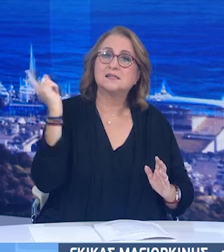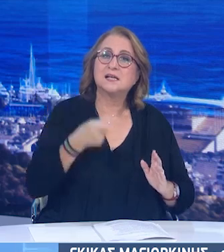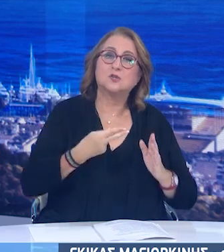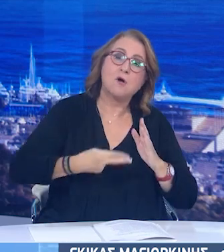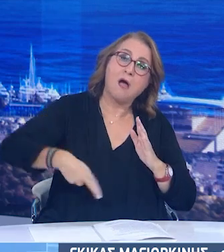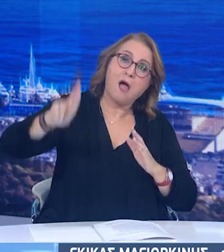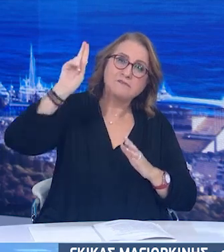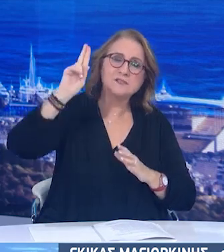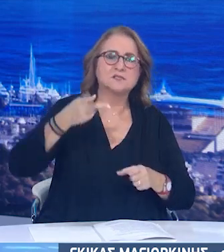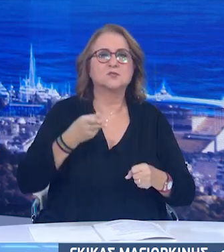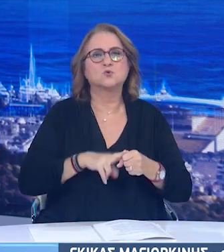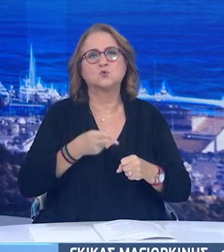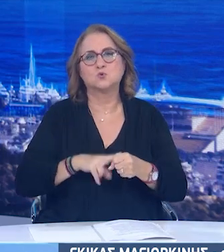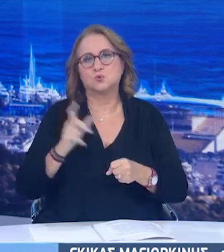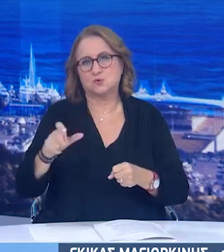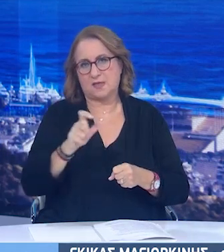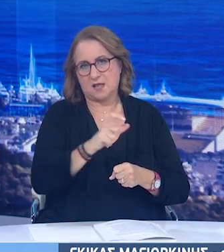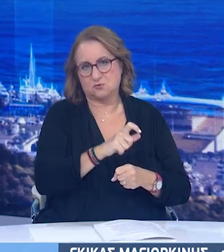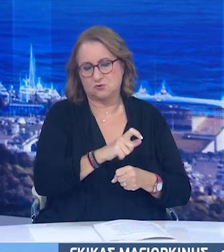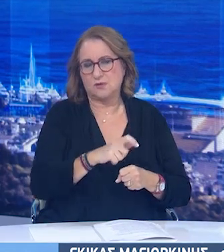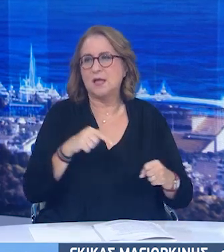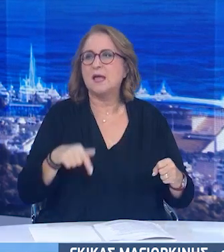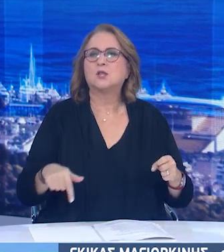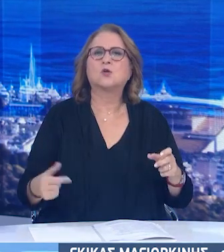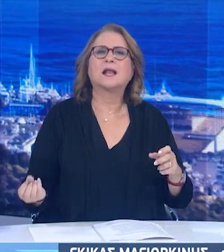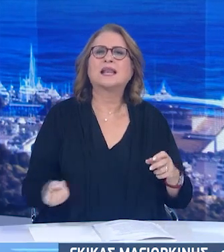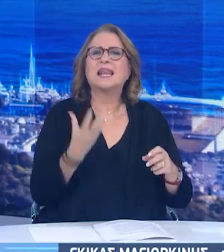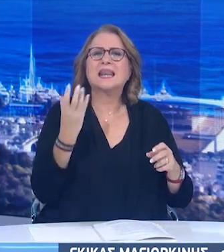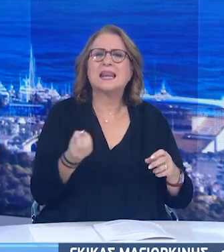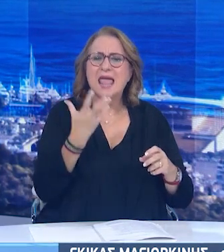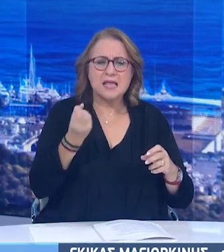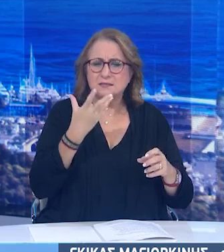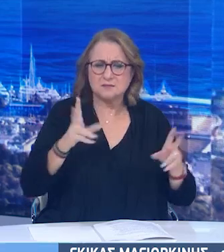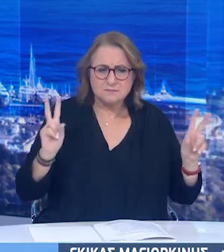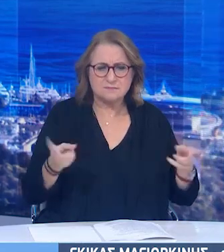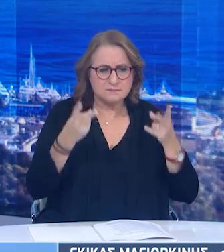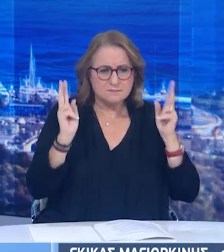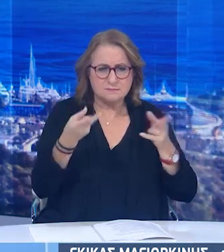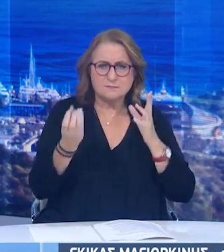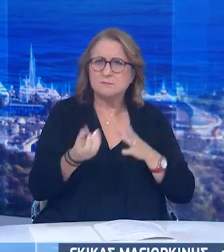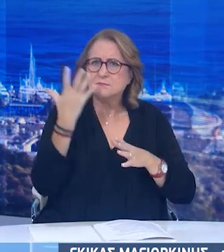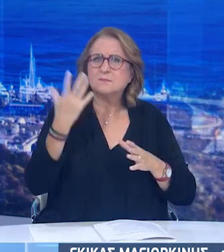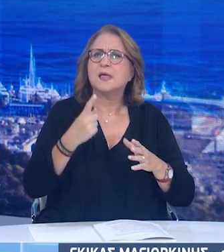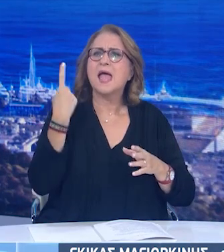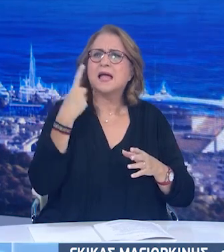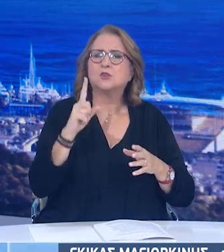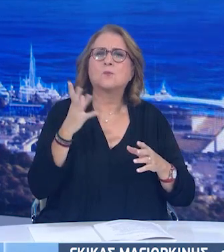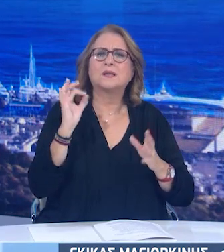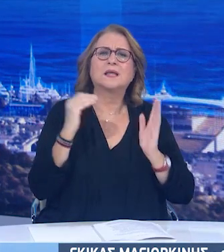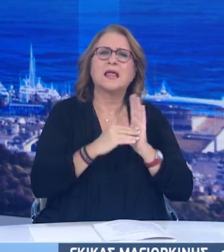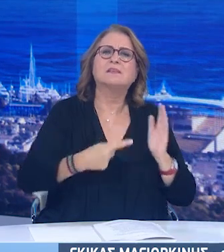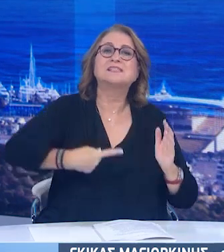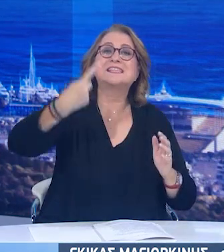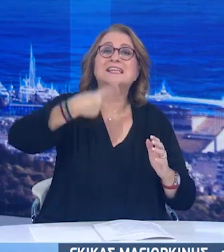αύξηση στους θανάτους. Πιο συγκεκριμένα, ο ρυθμός των νέων διαγνώσεων κινείται στο επίπεδο των 117.000 διαγνώσεων ανά ημέρα, ενώ ο ρυθμός των